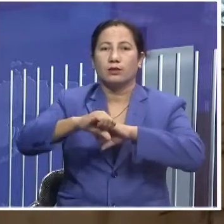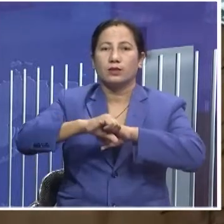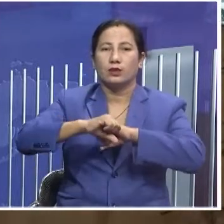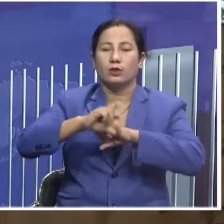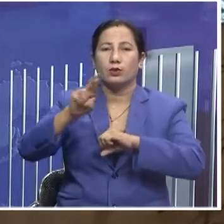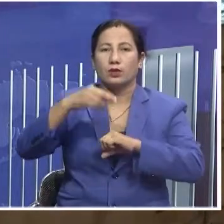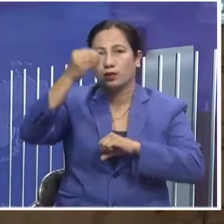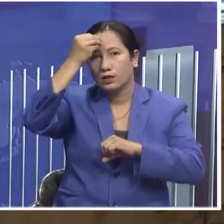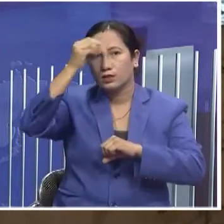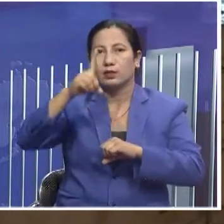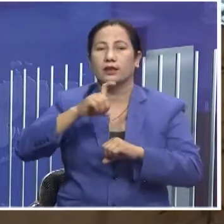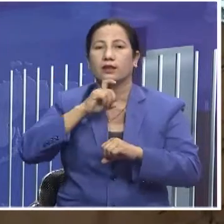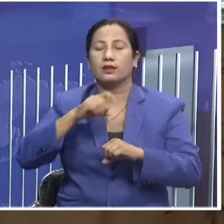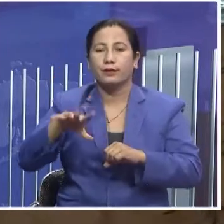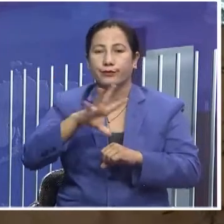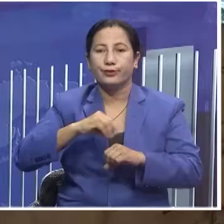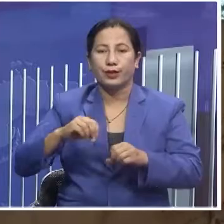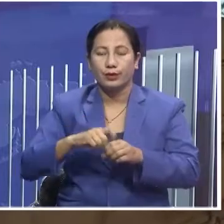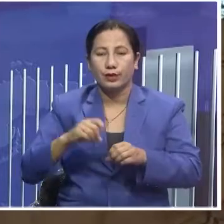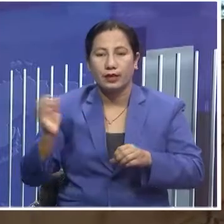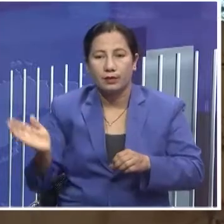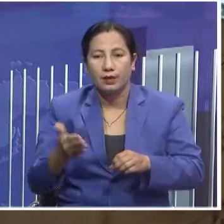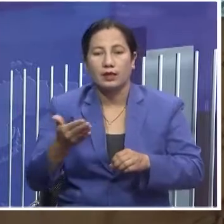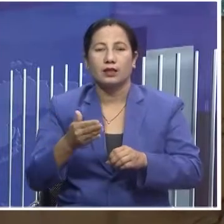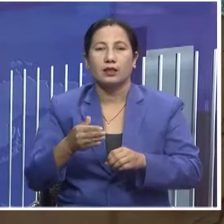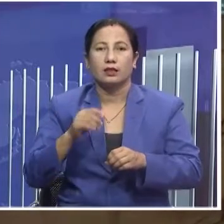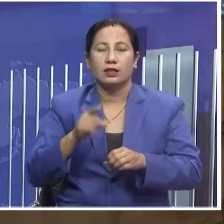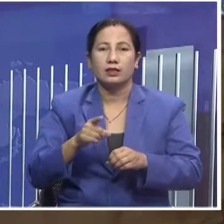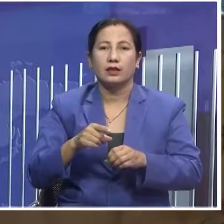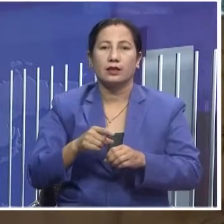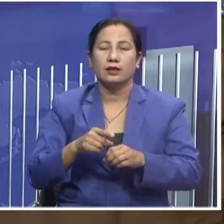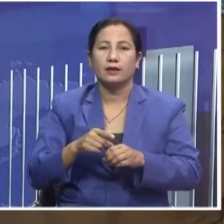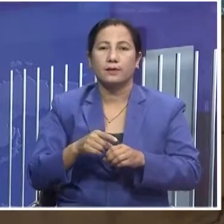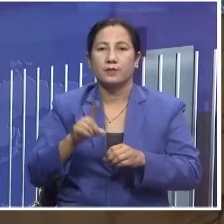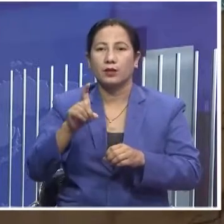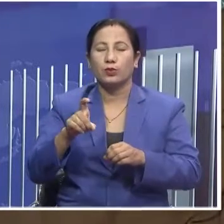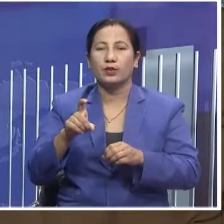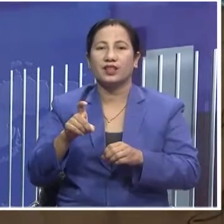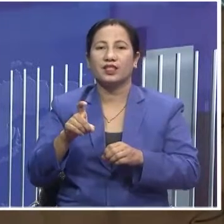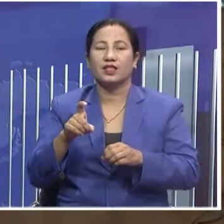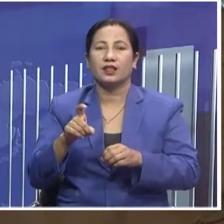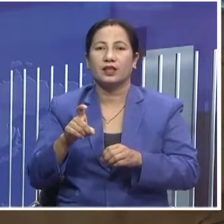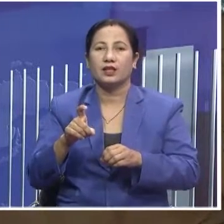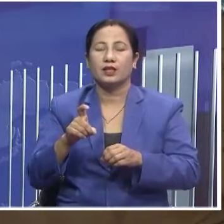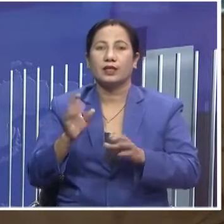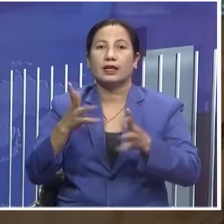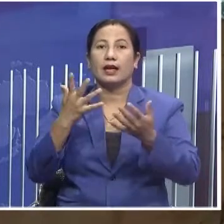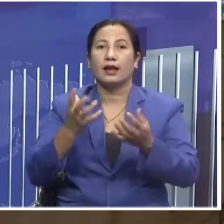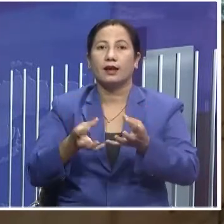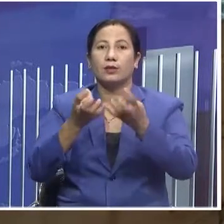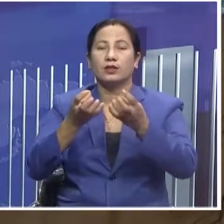असोजको 1 गते त्यसलाई पुरै कुना झाडु मारेर त्यसले अनि बुढी त्यो बुढी कहाँ पोल्छौँ हामी